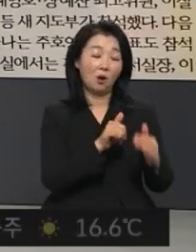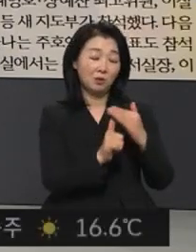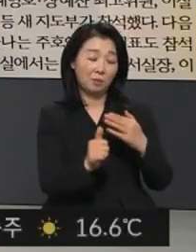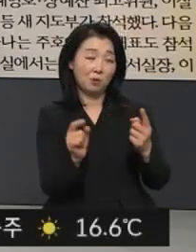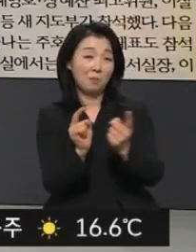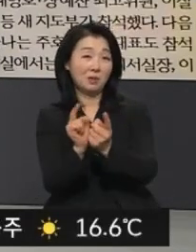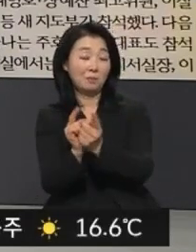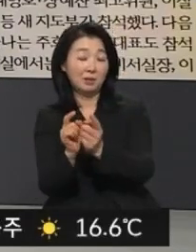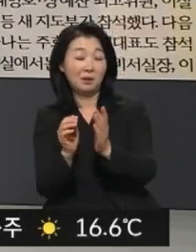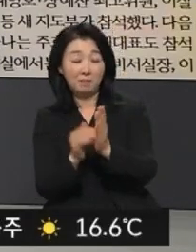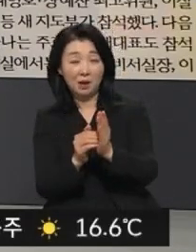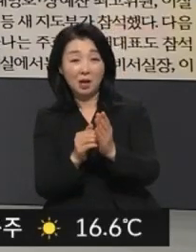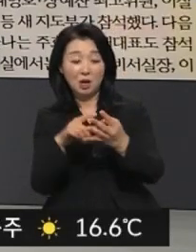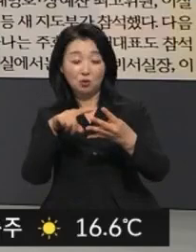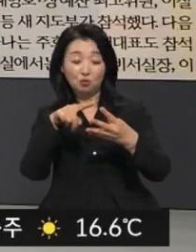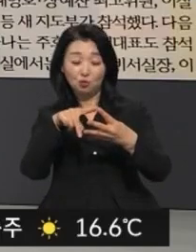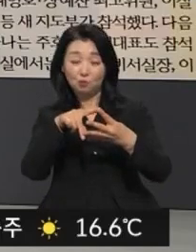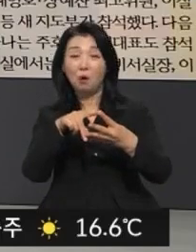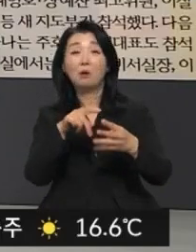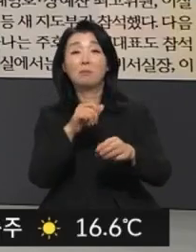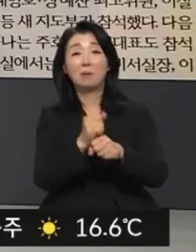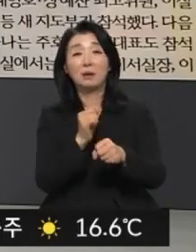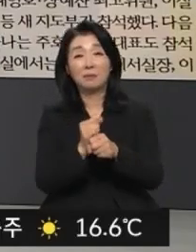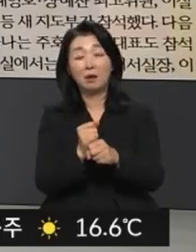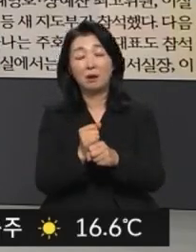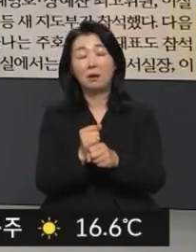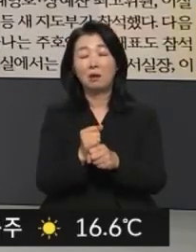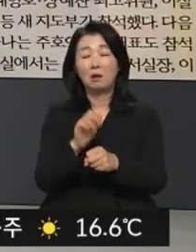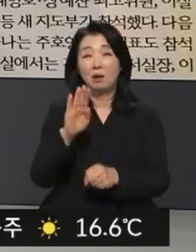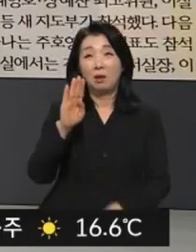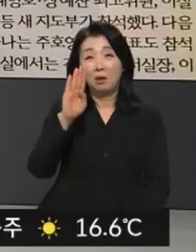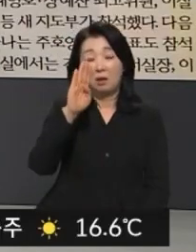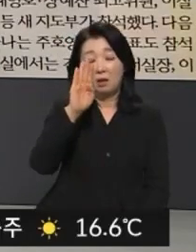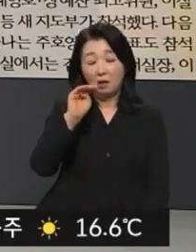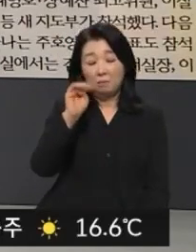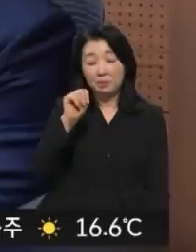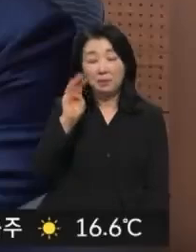처음입니다. 그리고 윤 대통령은 이른바 K-칩스 법안 이야기도 꺼냈습니다.